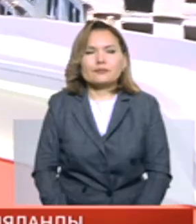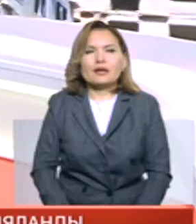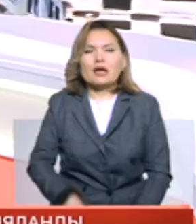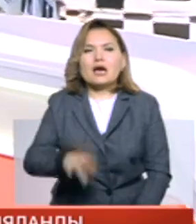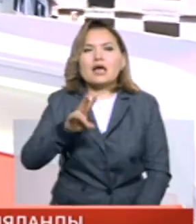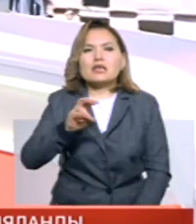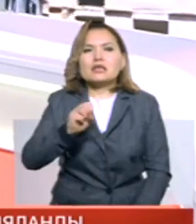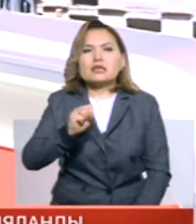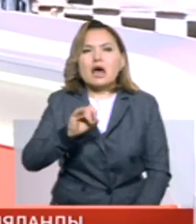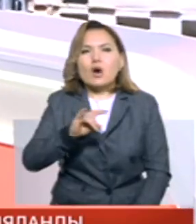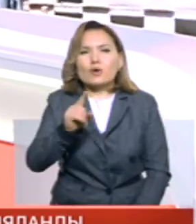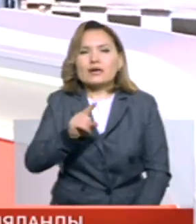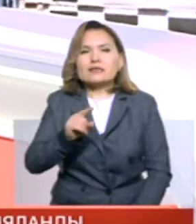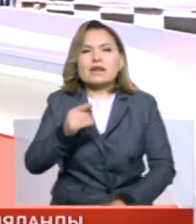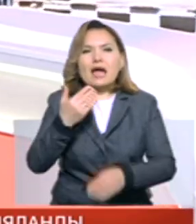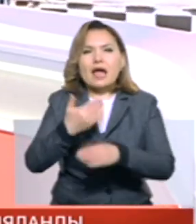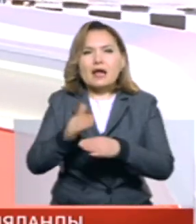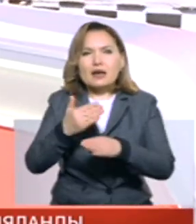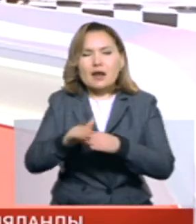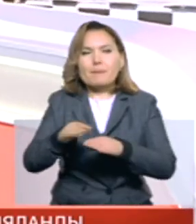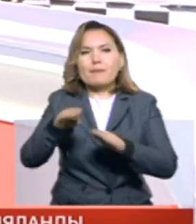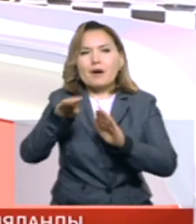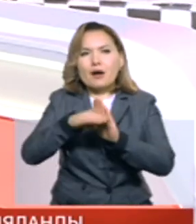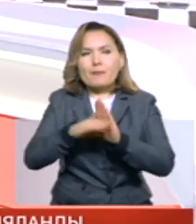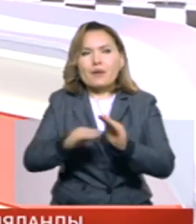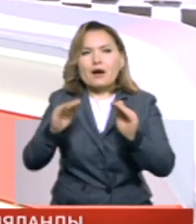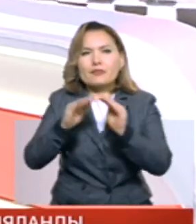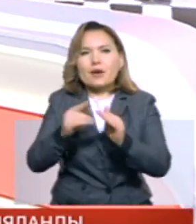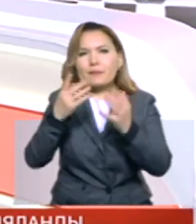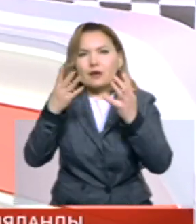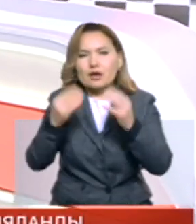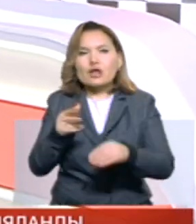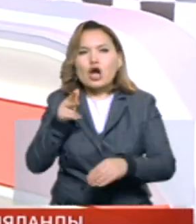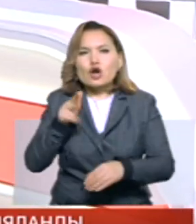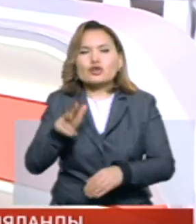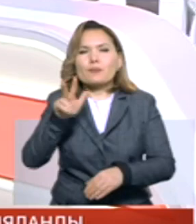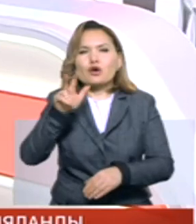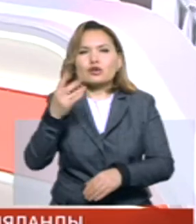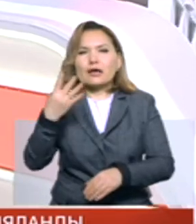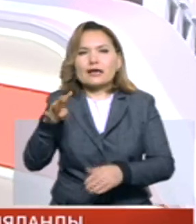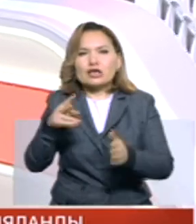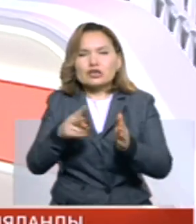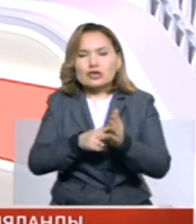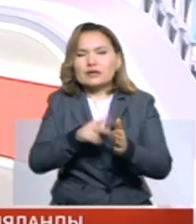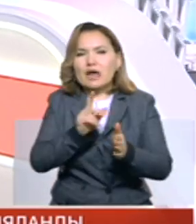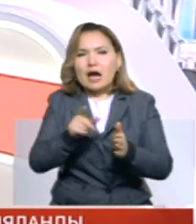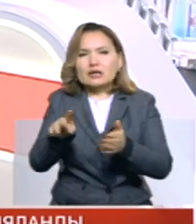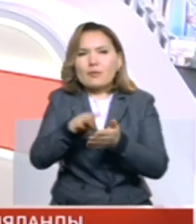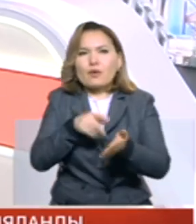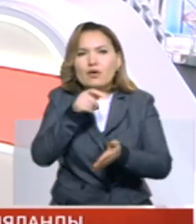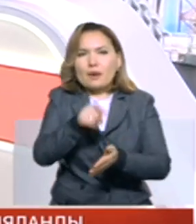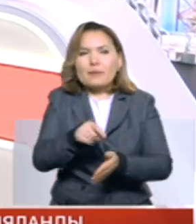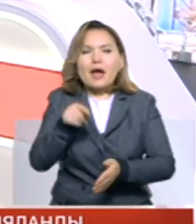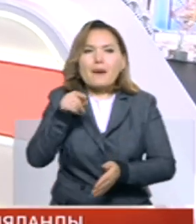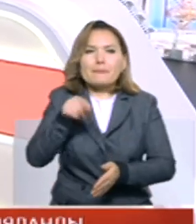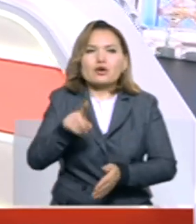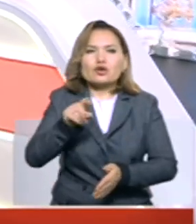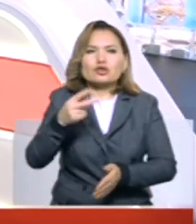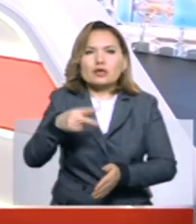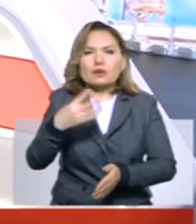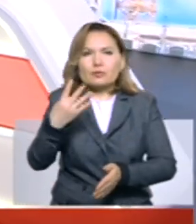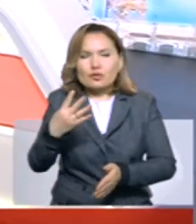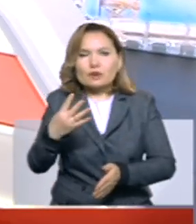Наурыз ипотекалық тұрғын үй бағдарламасына бір күнде 3347 өтініш түскен. Олардың